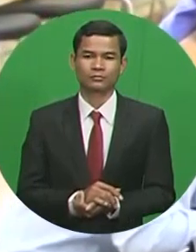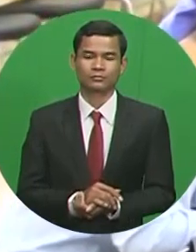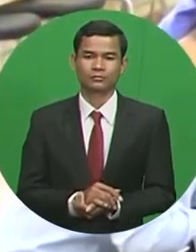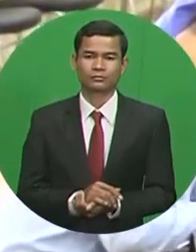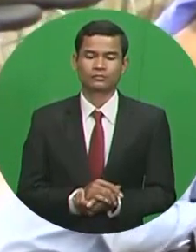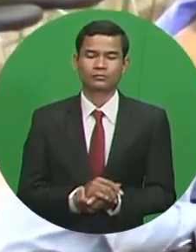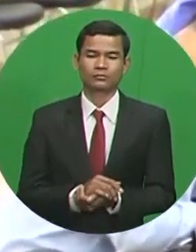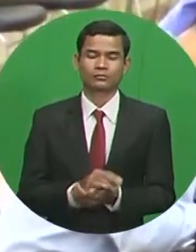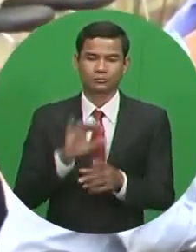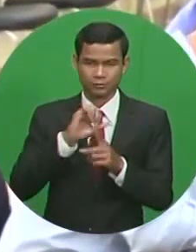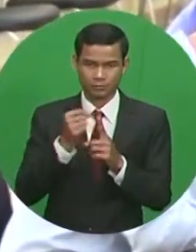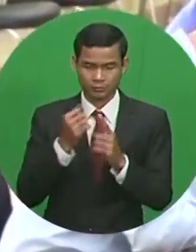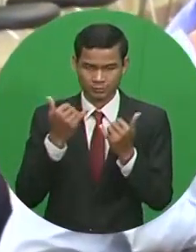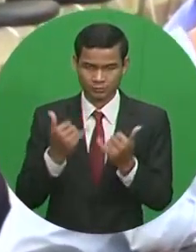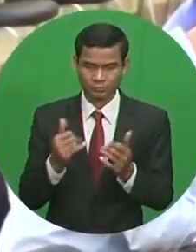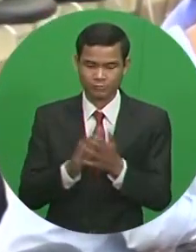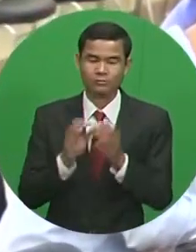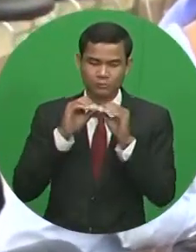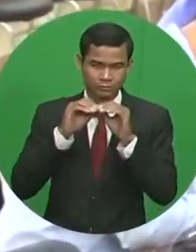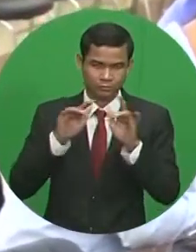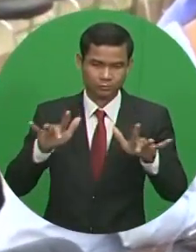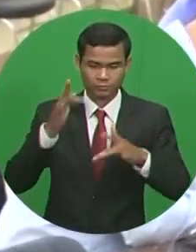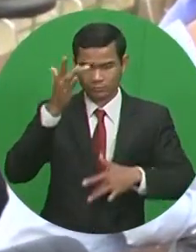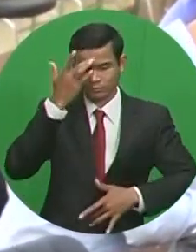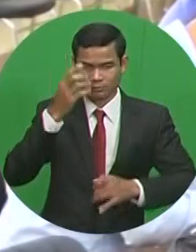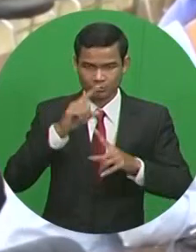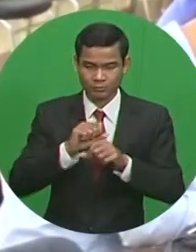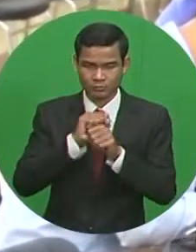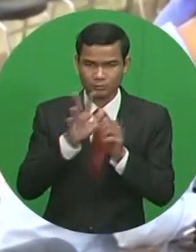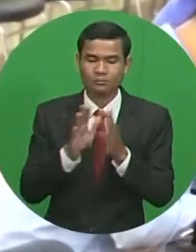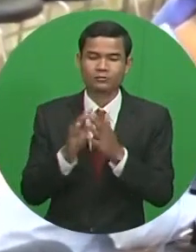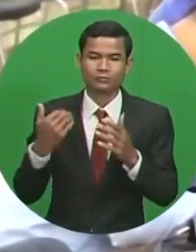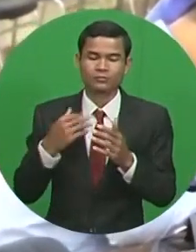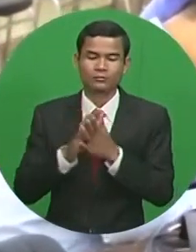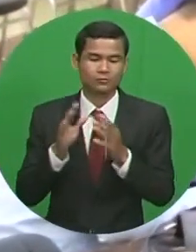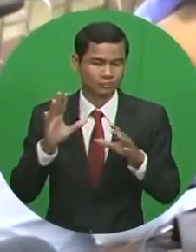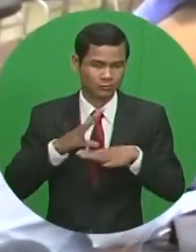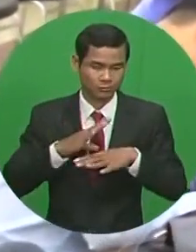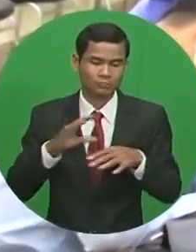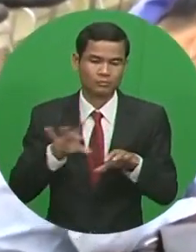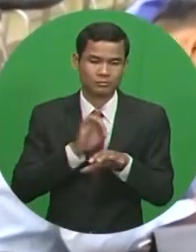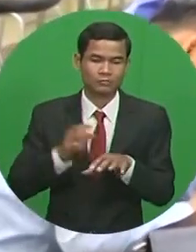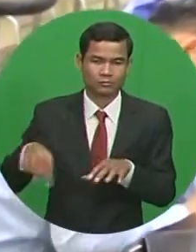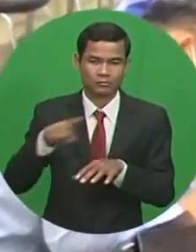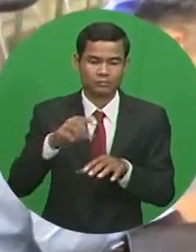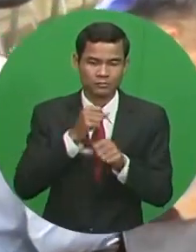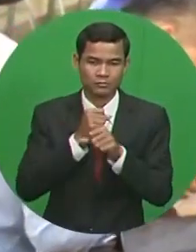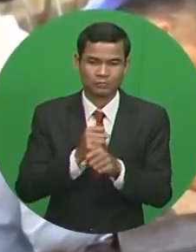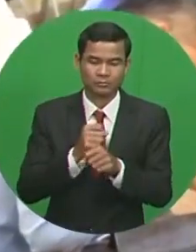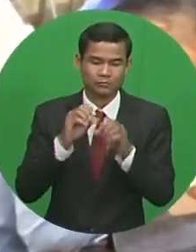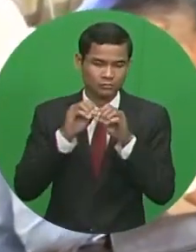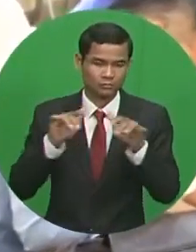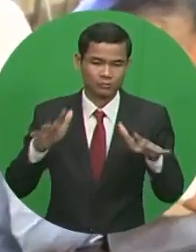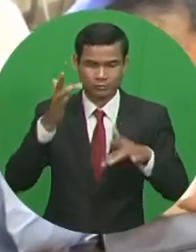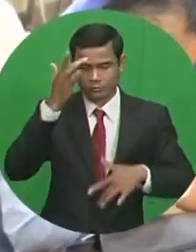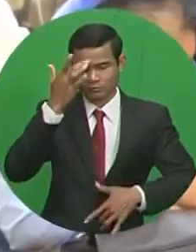ក្នុងស្ថានភាពបច្ចុប្បន្នដែលកំពុងរាតត្បាតដោយជំងឺ COVID-19 កាចសាហាវបំផុតនិងឲ្យយើងទាំងអស់គ្នាចូលរួមទប់ស្កាត់ការរីករាលដាល